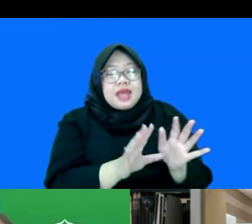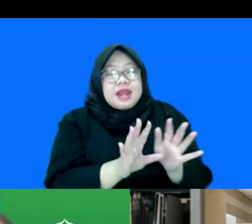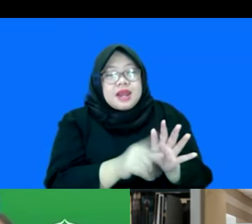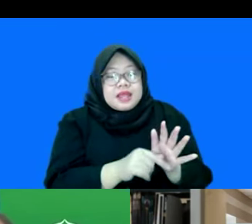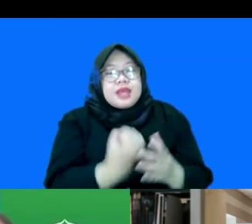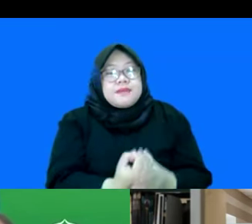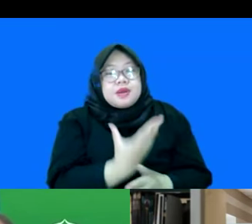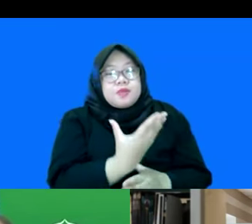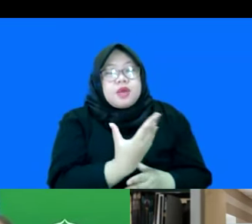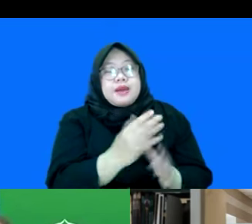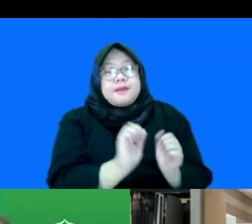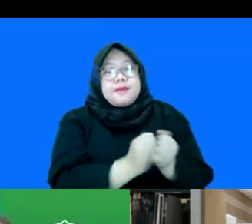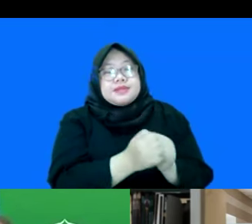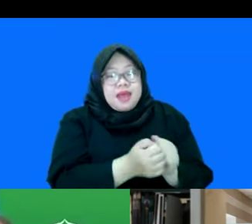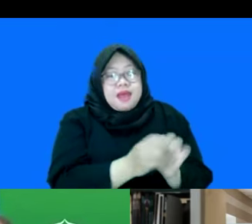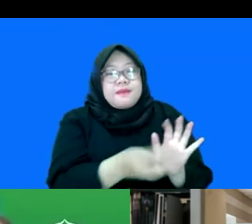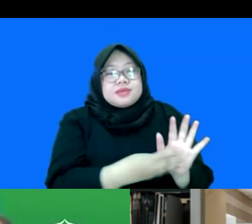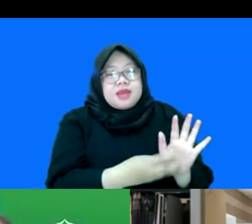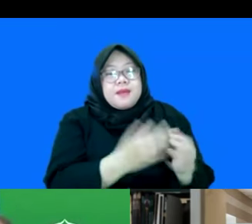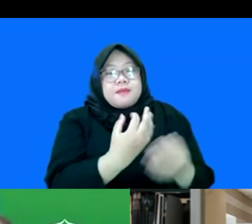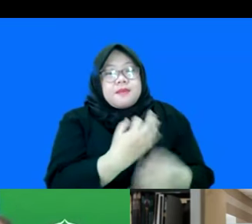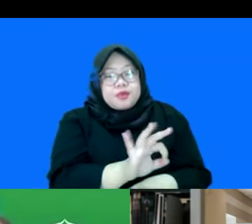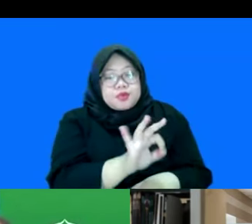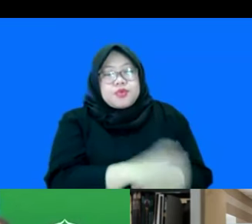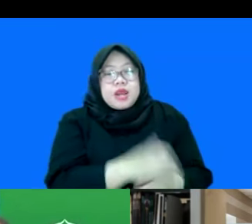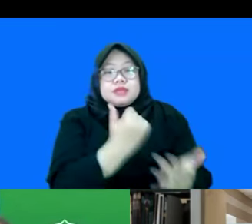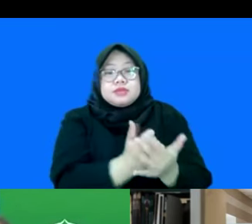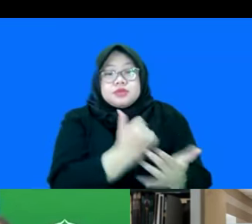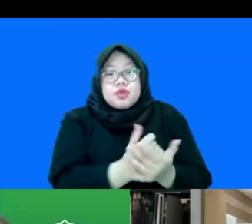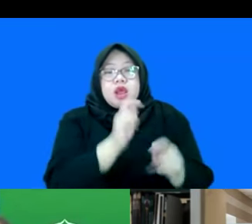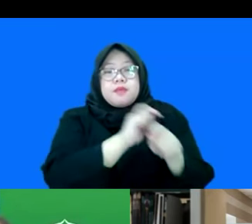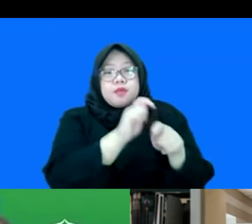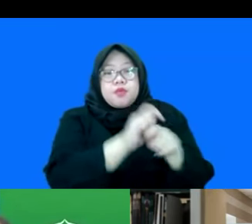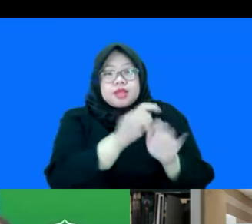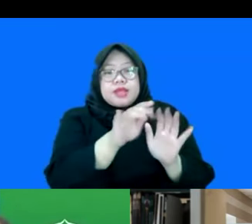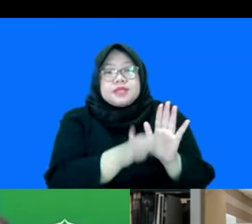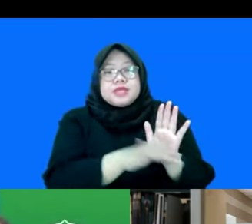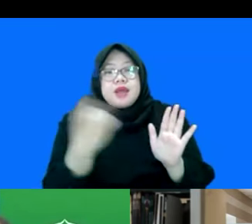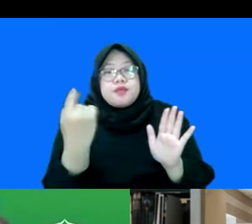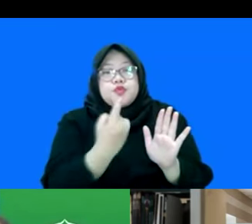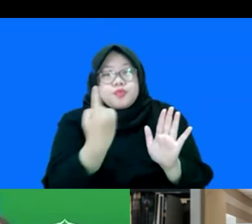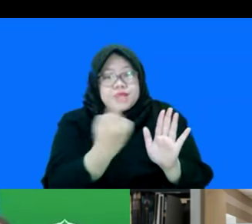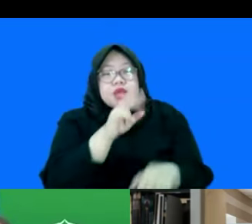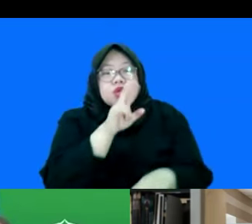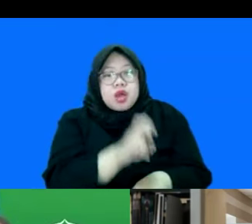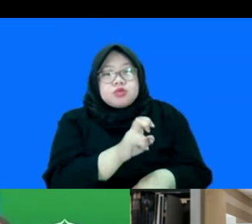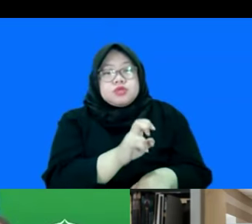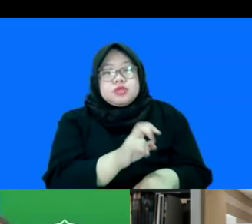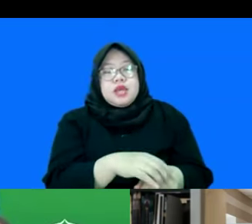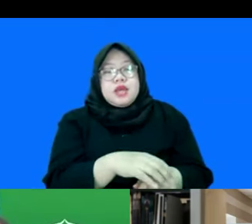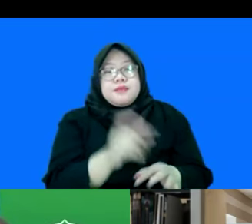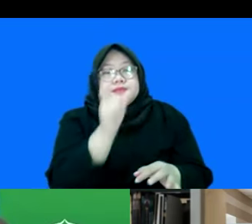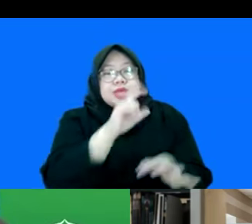menimbulkan masalah baru. Sejatinya pembuatan kebijakan publik mestinya menyelesaikan